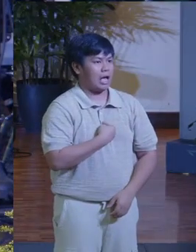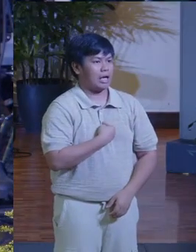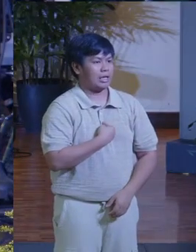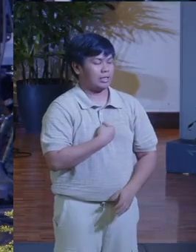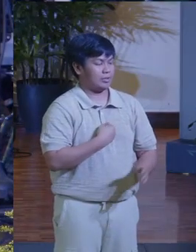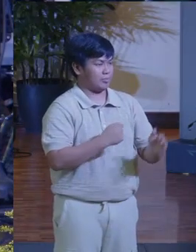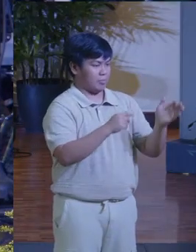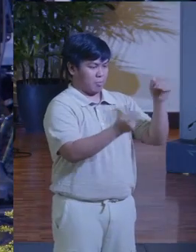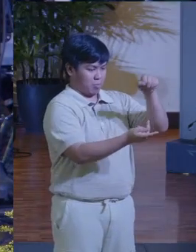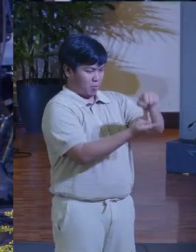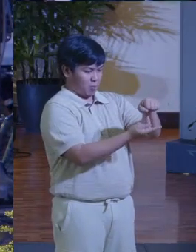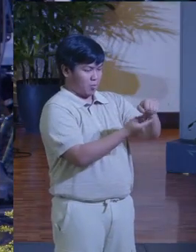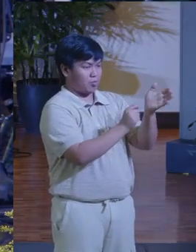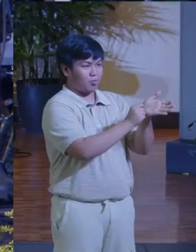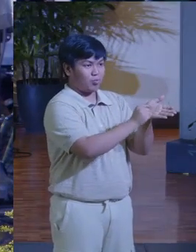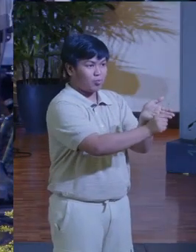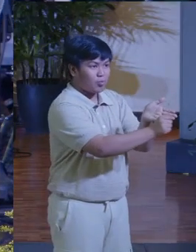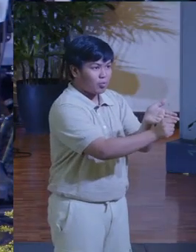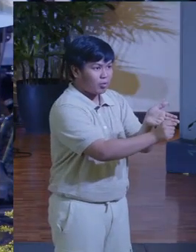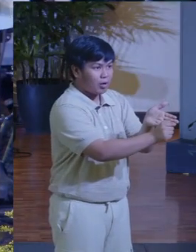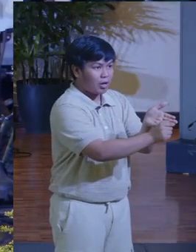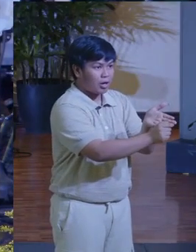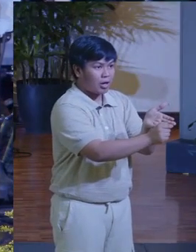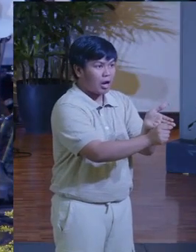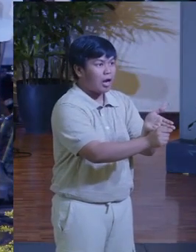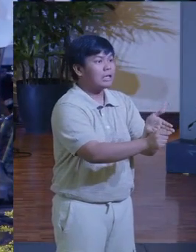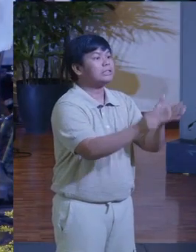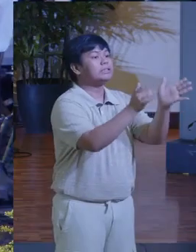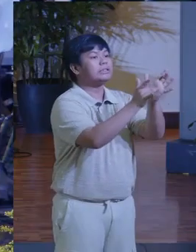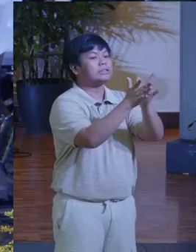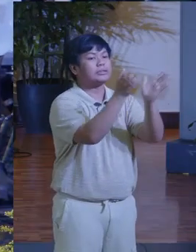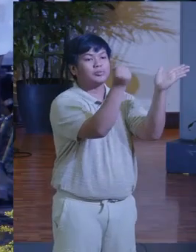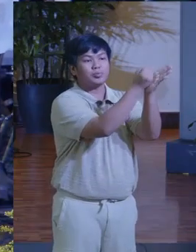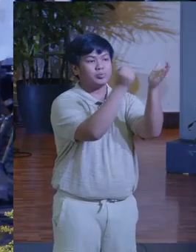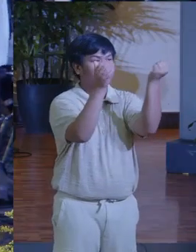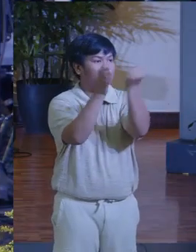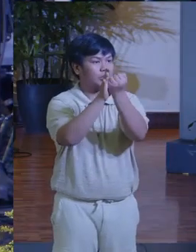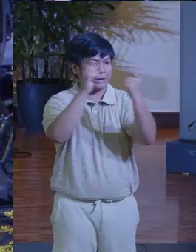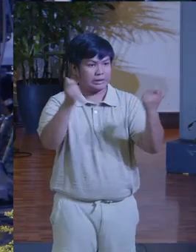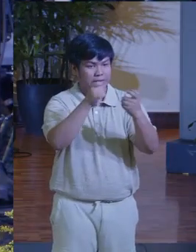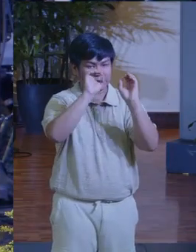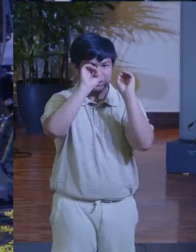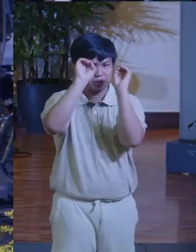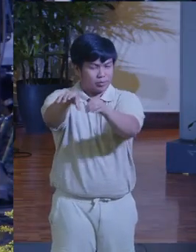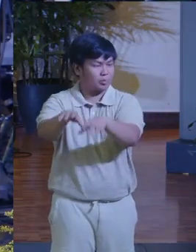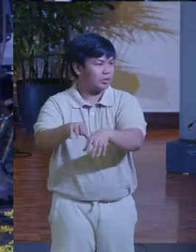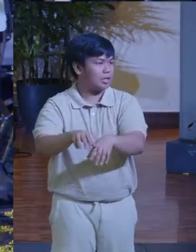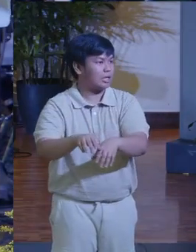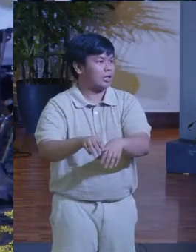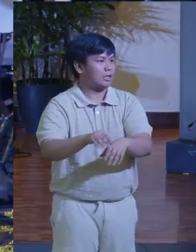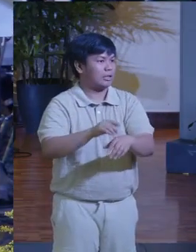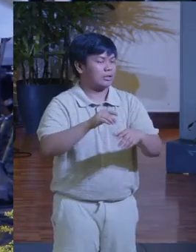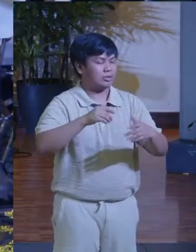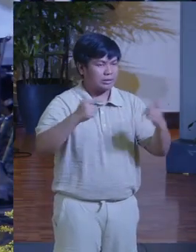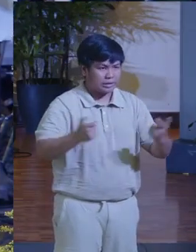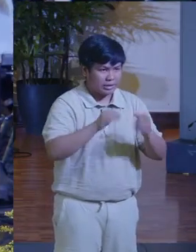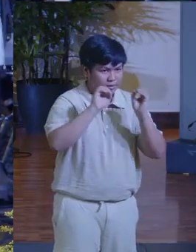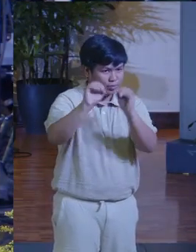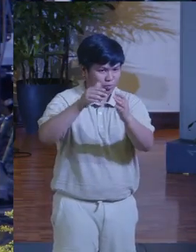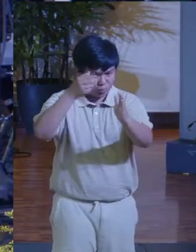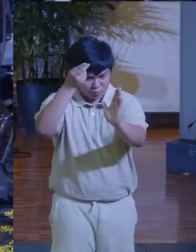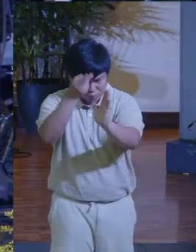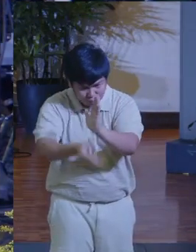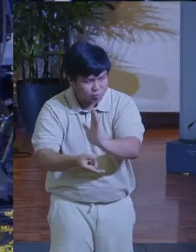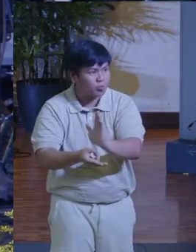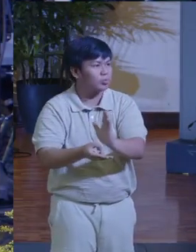Sinusulat ni Pablo ito, napako na sa krus si Kristo Jesus. Nailibing na siya at nabuhay na siya na maguli. At siya